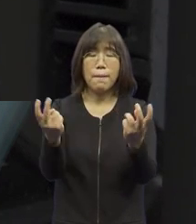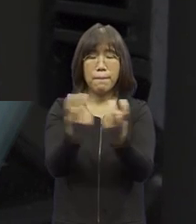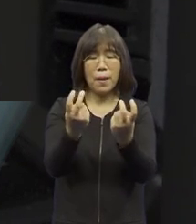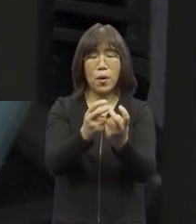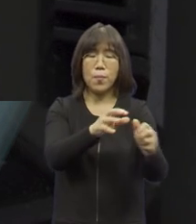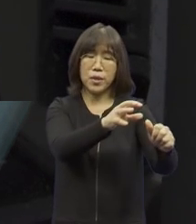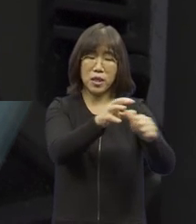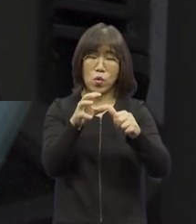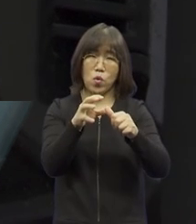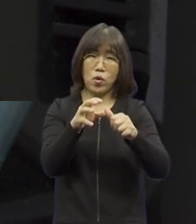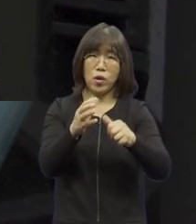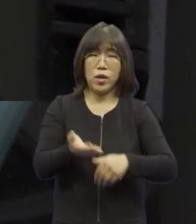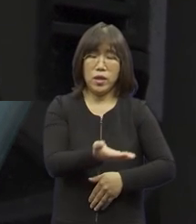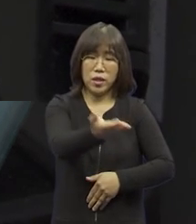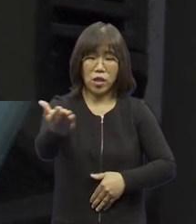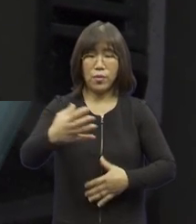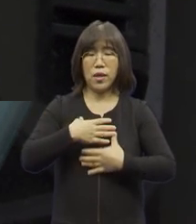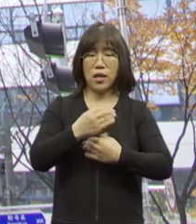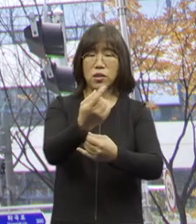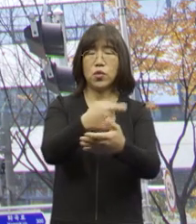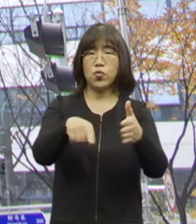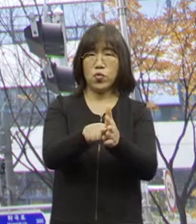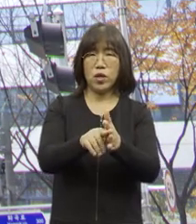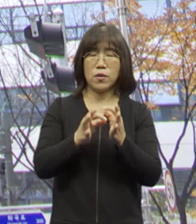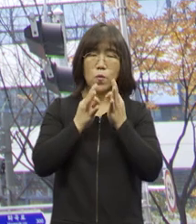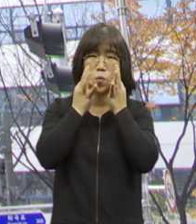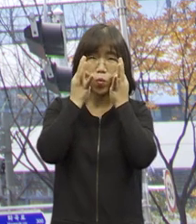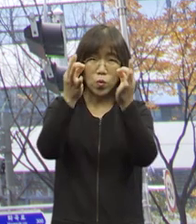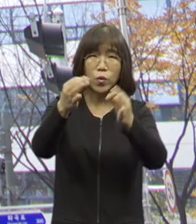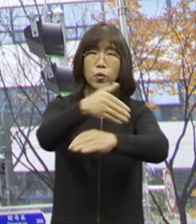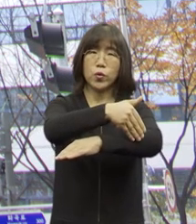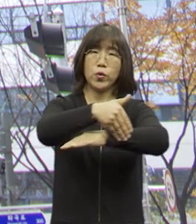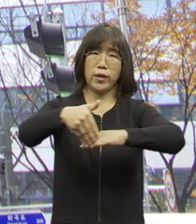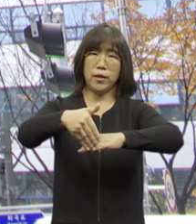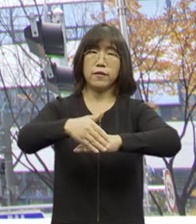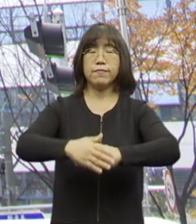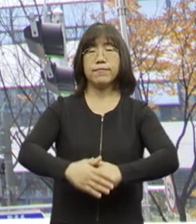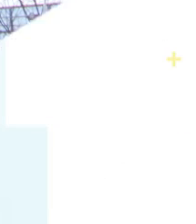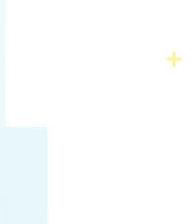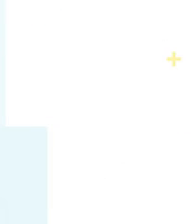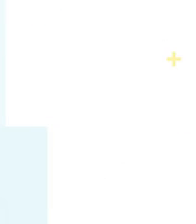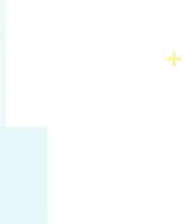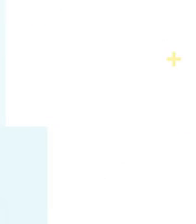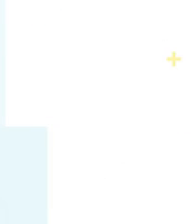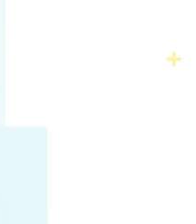스마트 기술을 활용해 국민들의 교통사고 예방을 위해 최선을 다할 예정입니다.